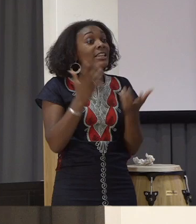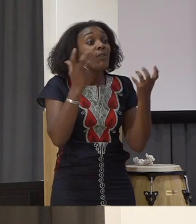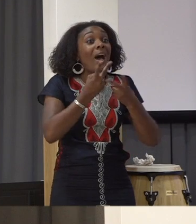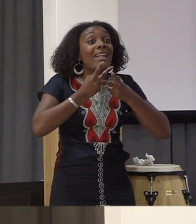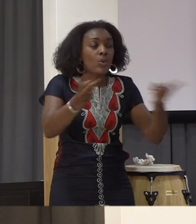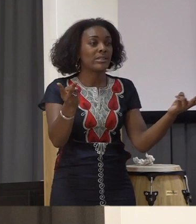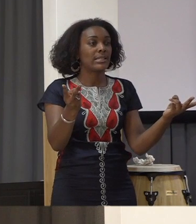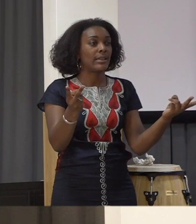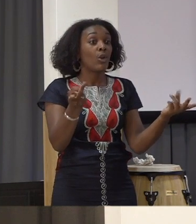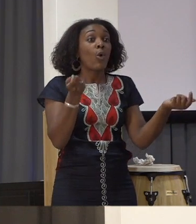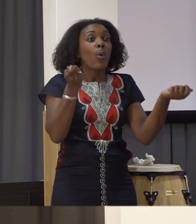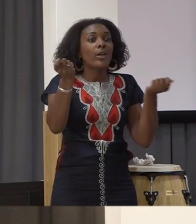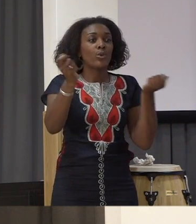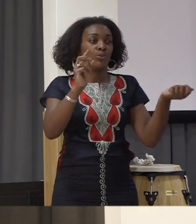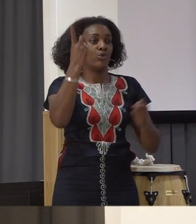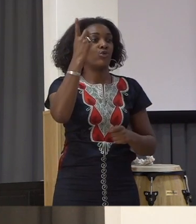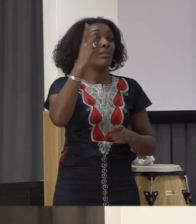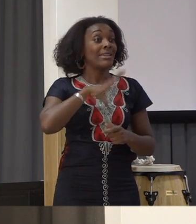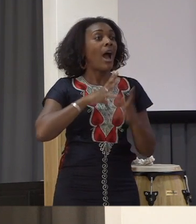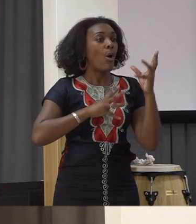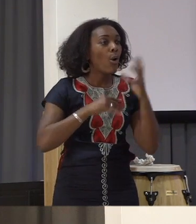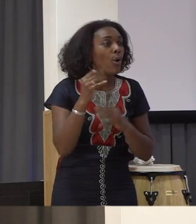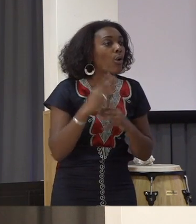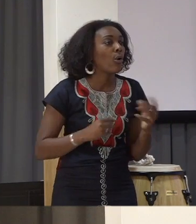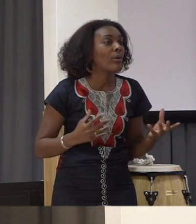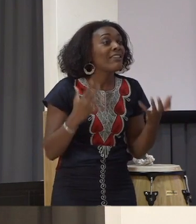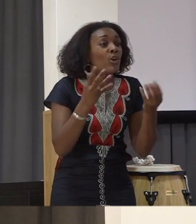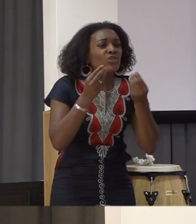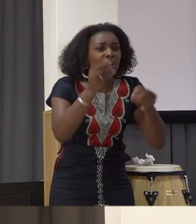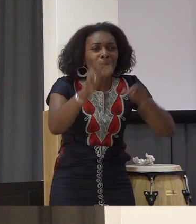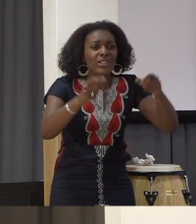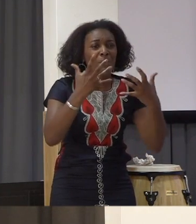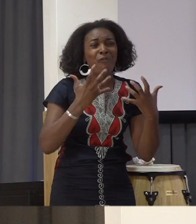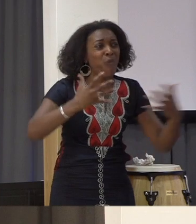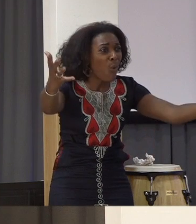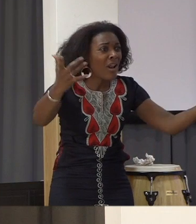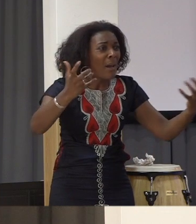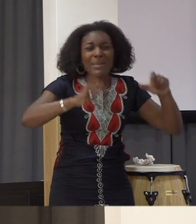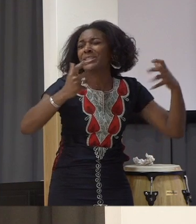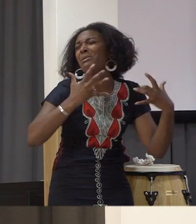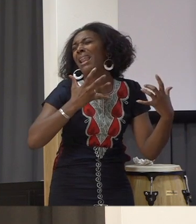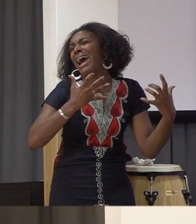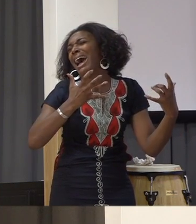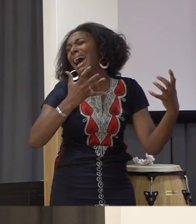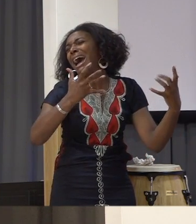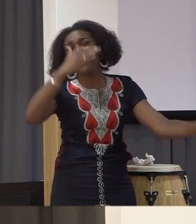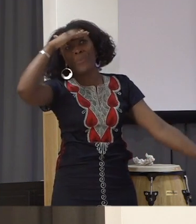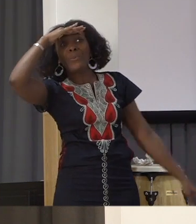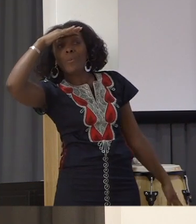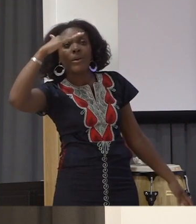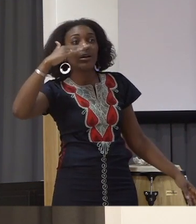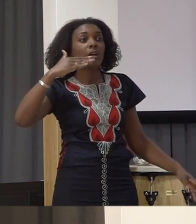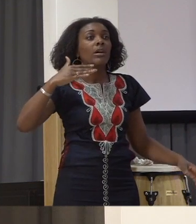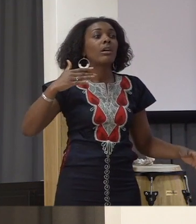annoncer le royaume de Dieu. Il voulait faire comprendre à ces personnes qui étaient devant lui, cette foule qui était là, que